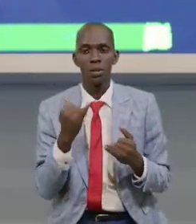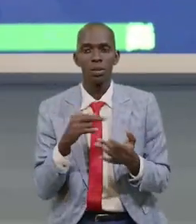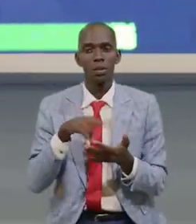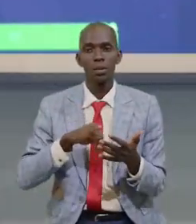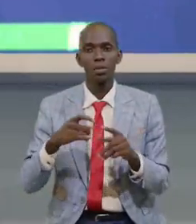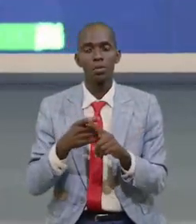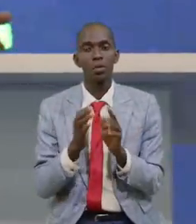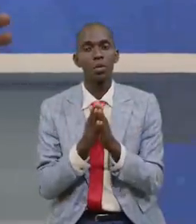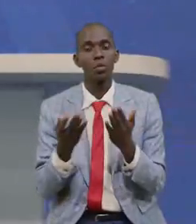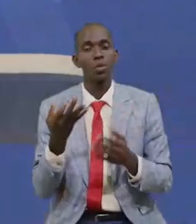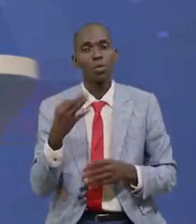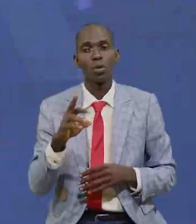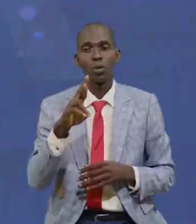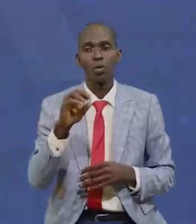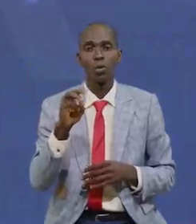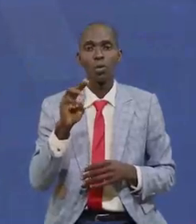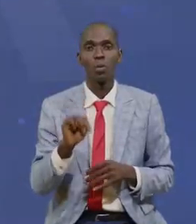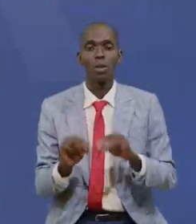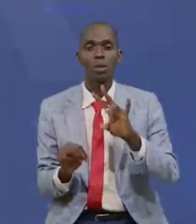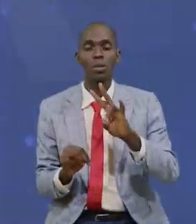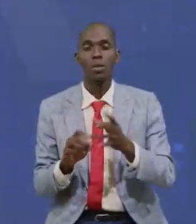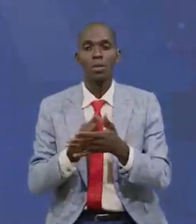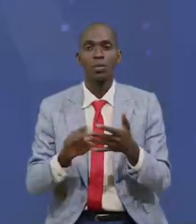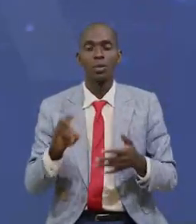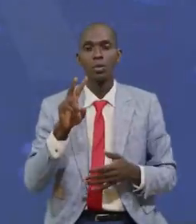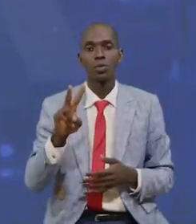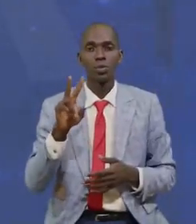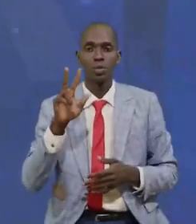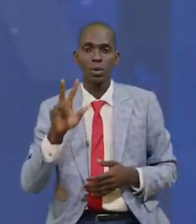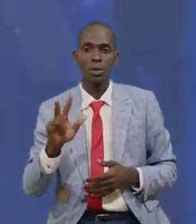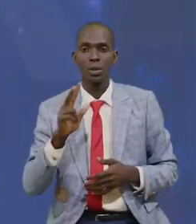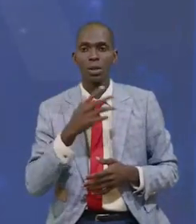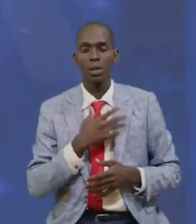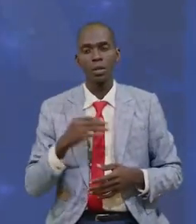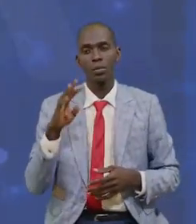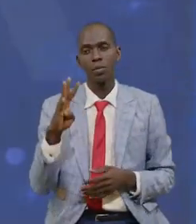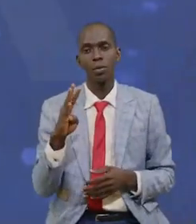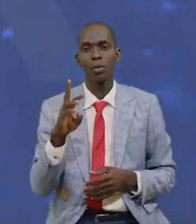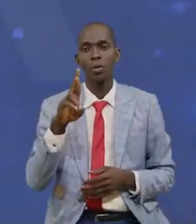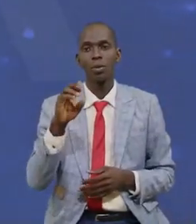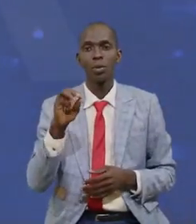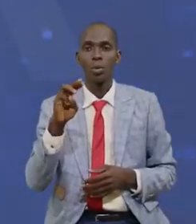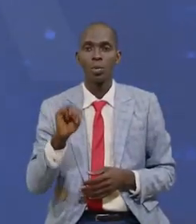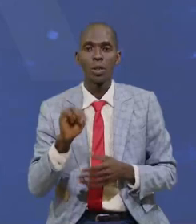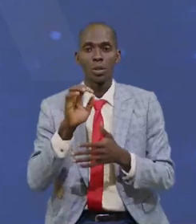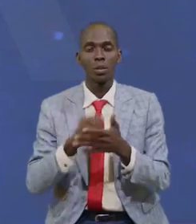Romains chapitre 7. Romains 7, versets 2, 3 et